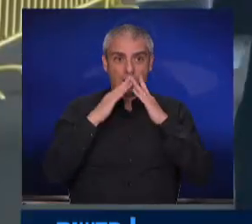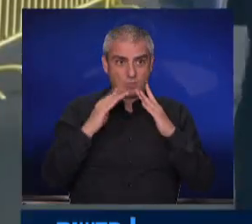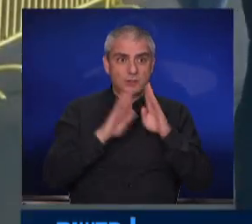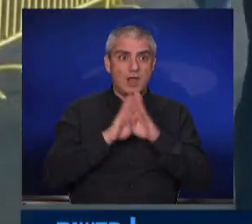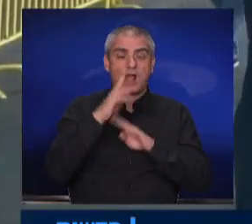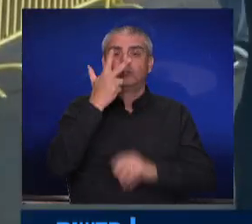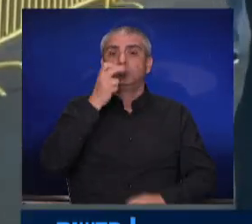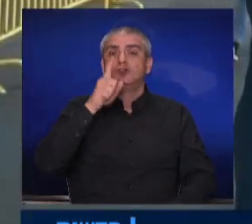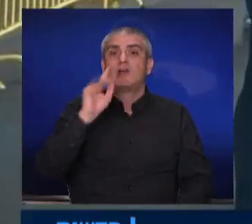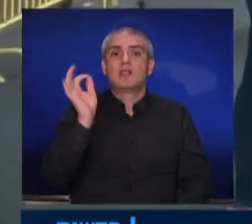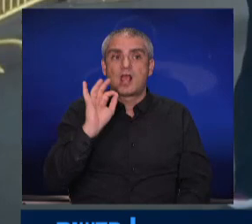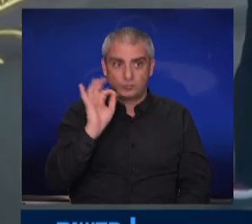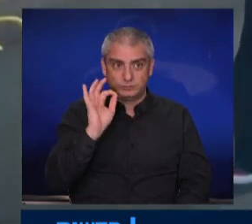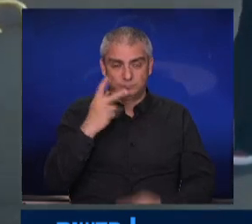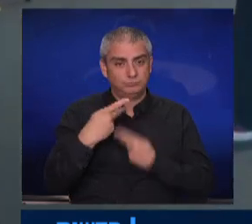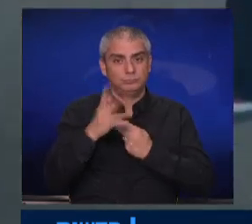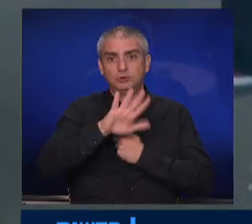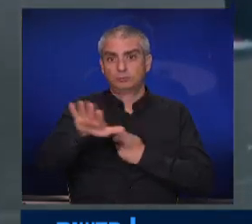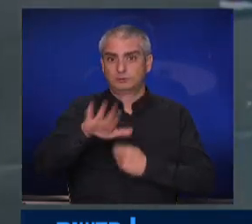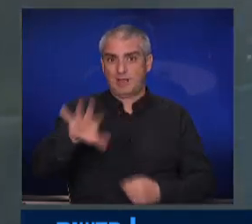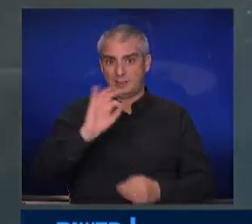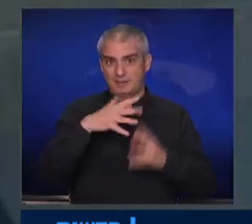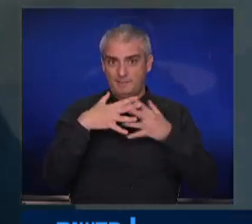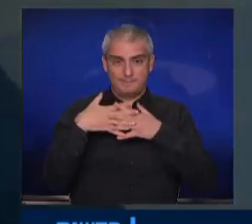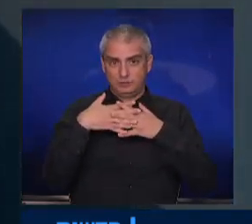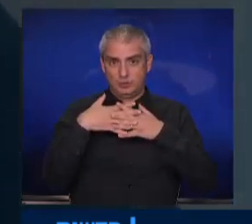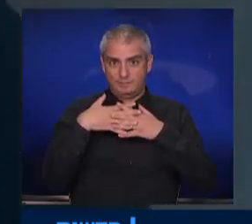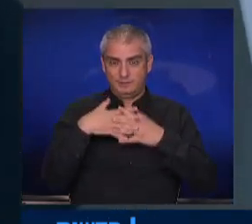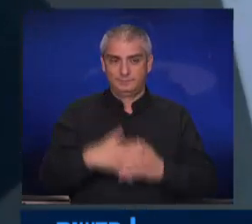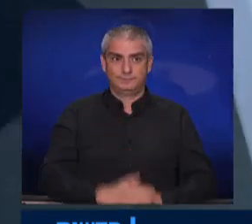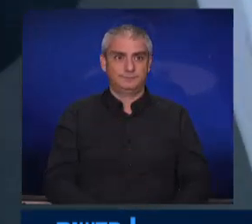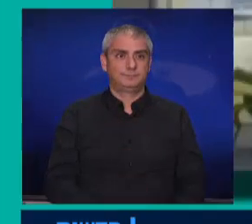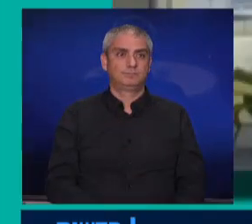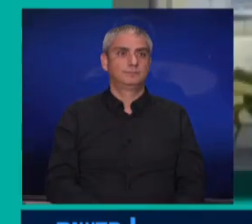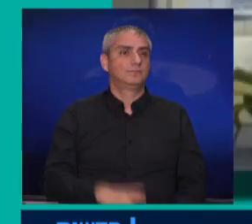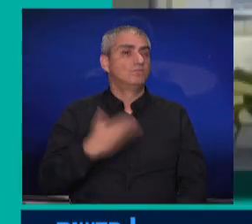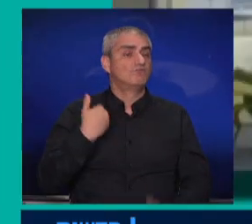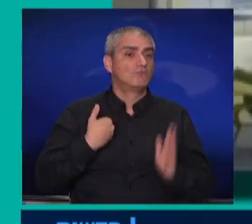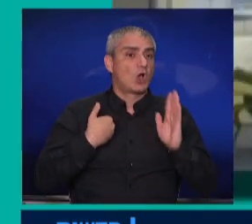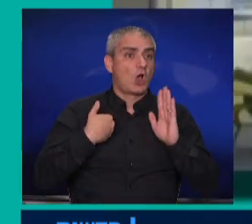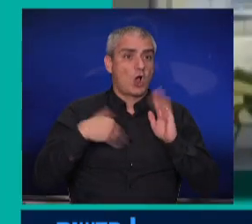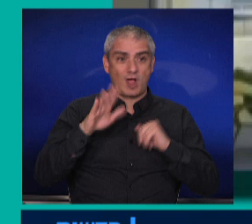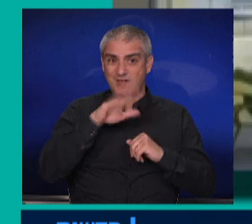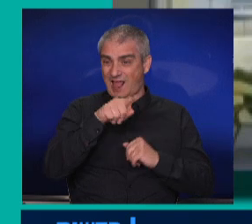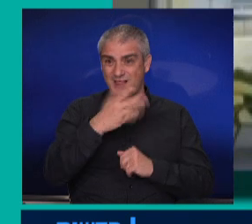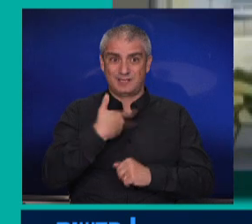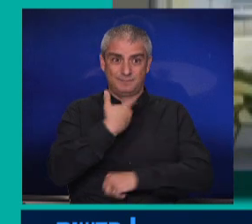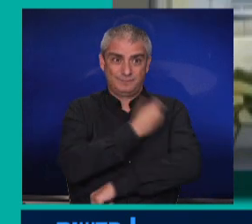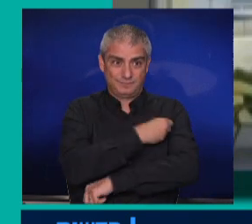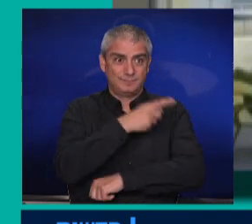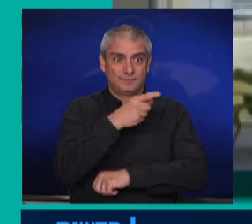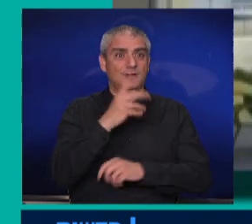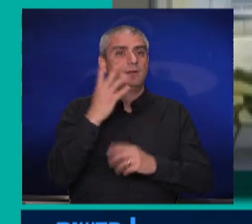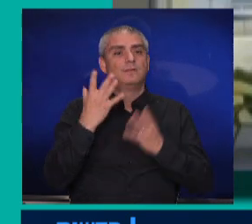של 31% באשפוזי ילדים בארצות הברית כולה. The vast majority of pediatric COVID comes from adult